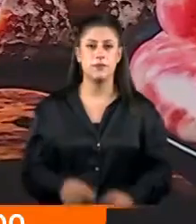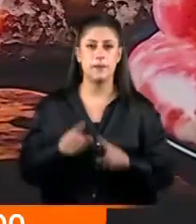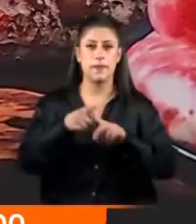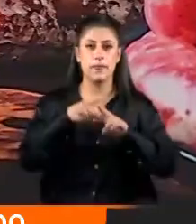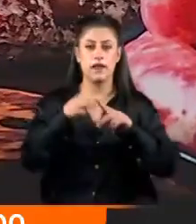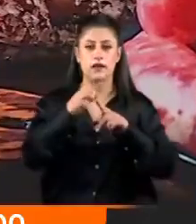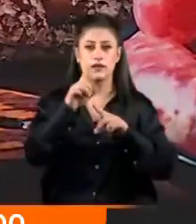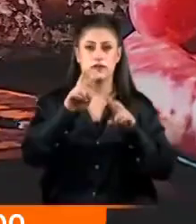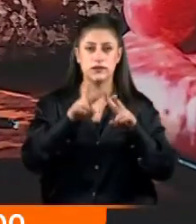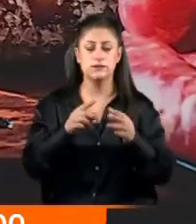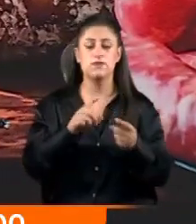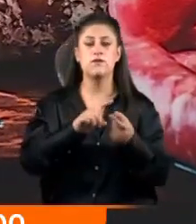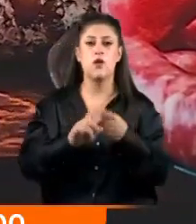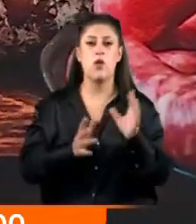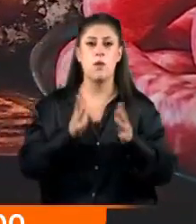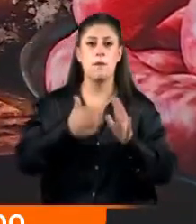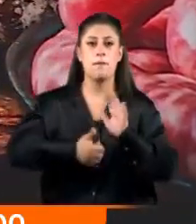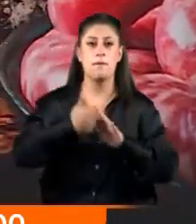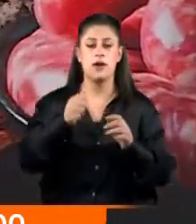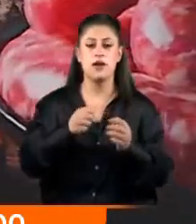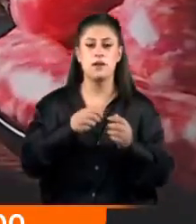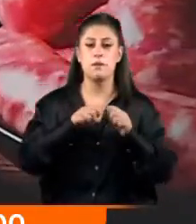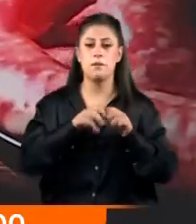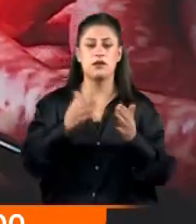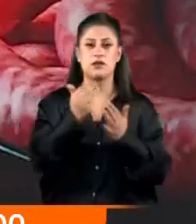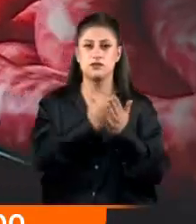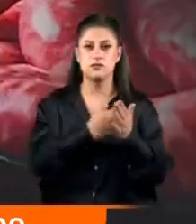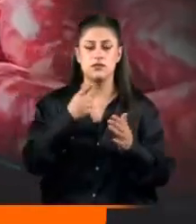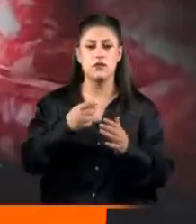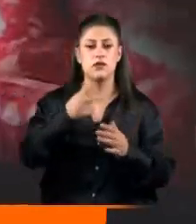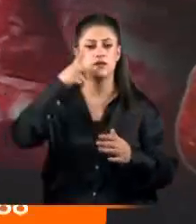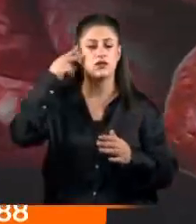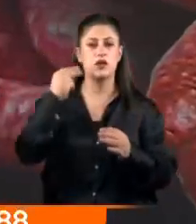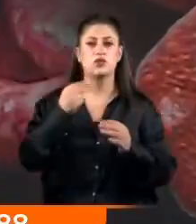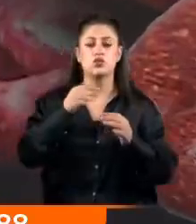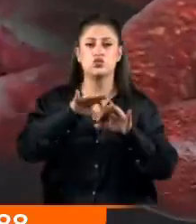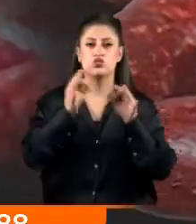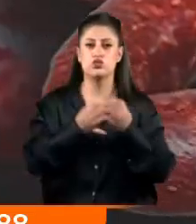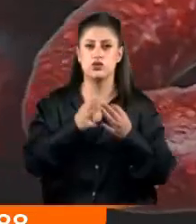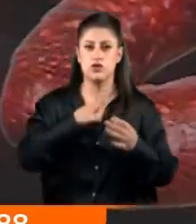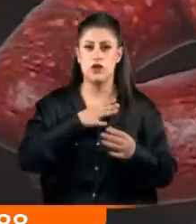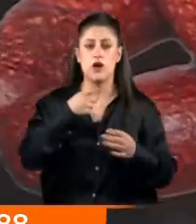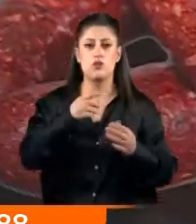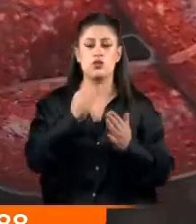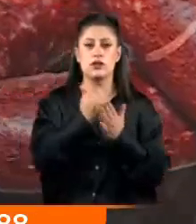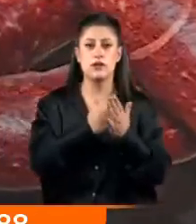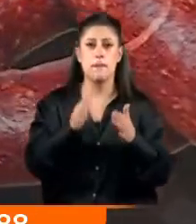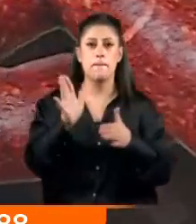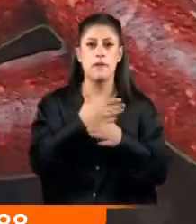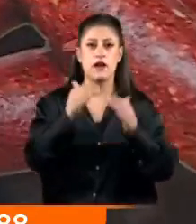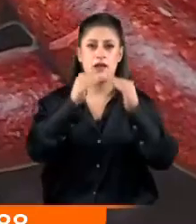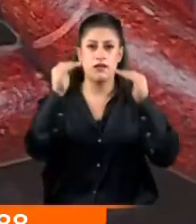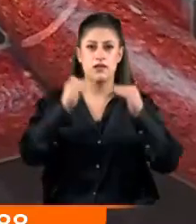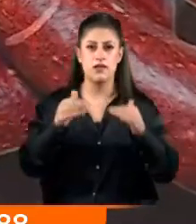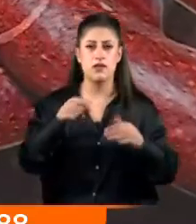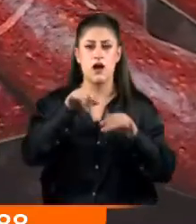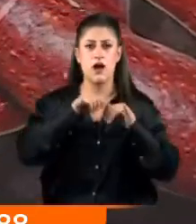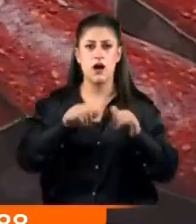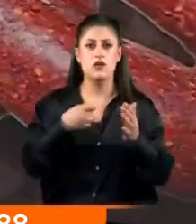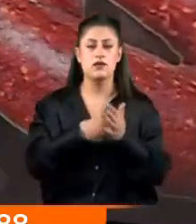Tarım ve Orman Bakanlığı'nın yayınladığı listede hileli sucuklar da vardı. O listede market raflarında yer alan onlarca marka